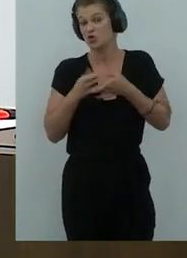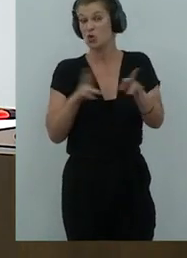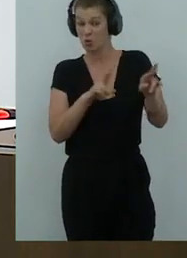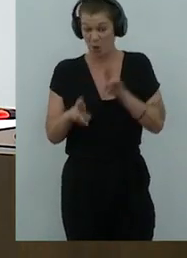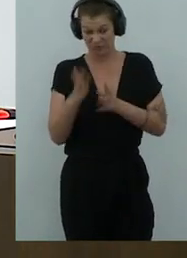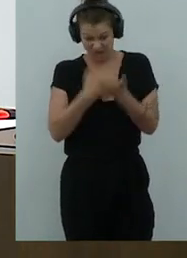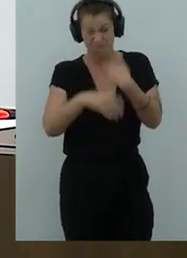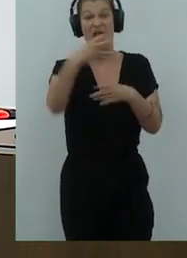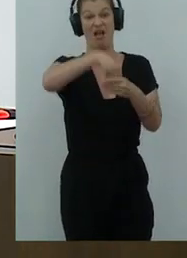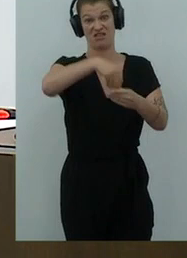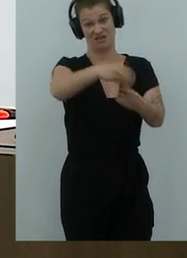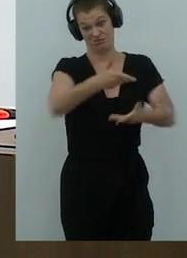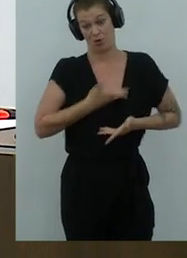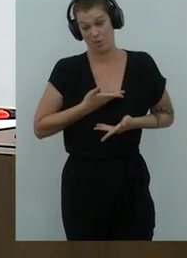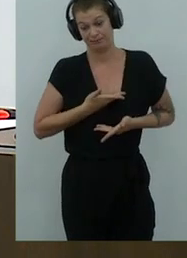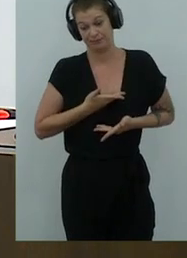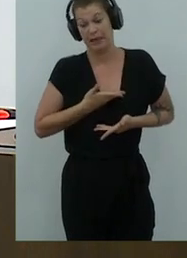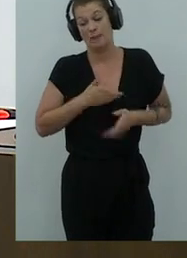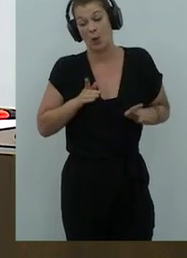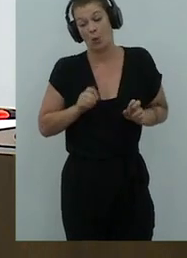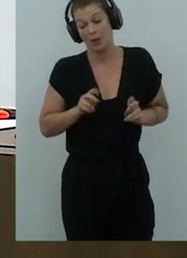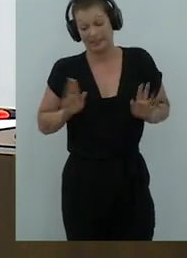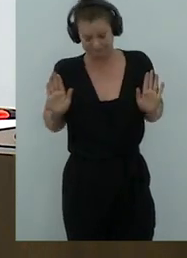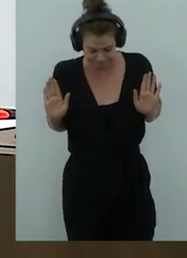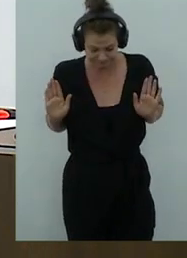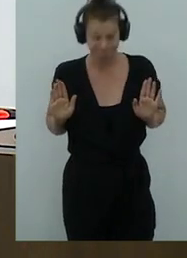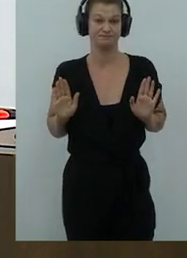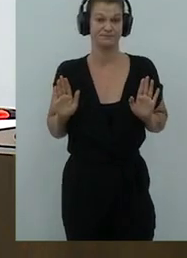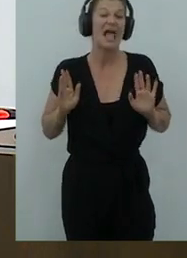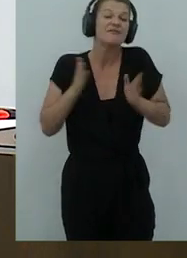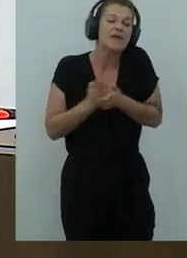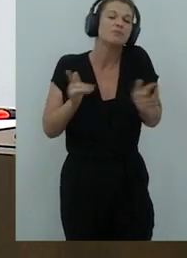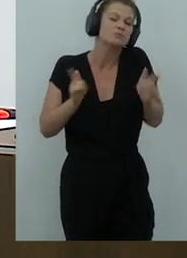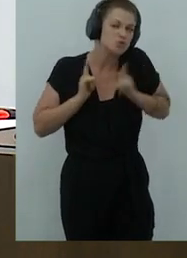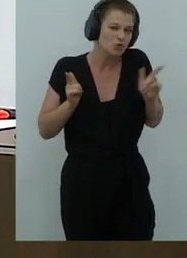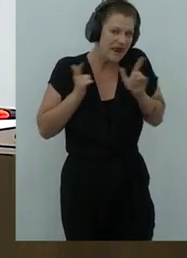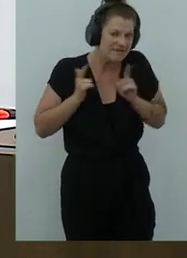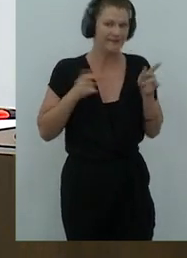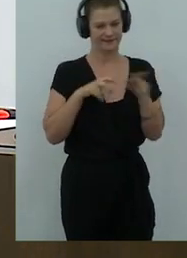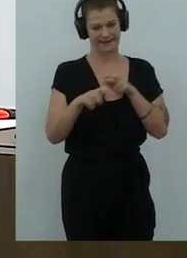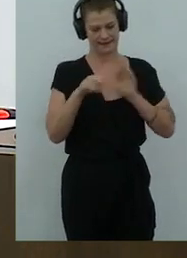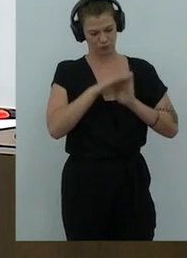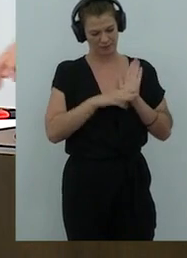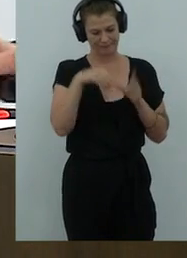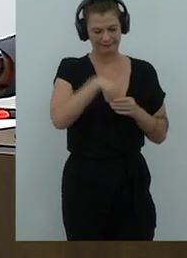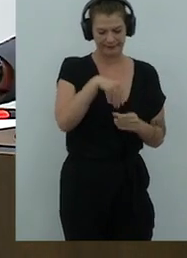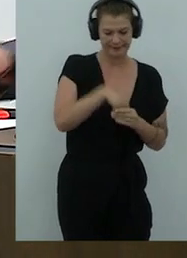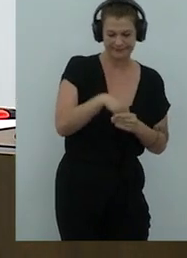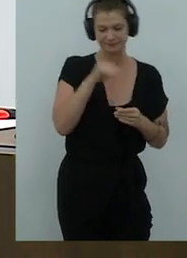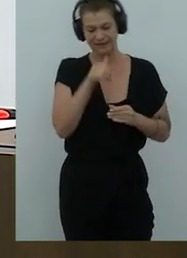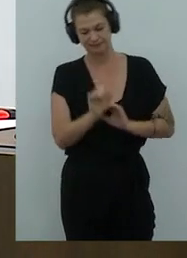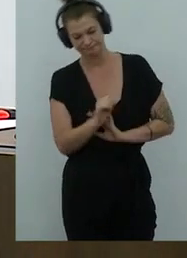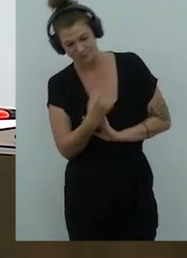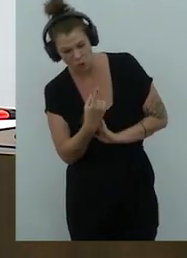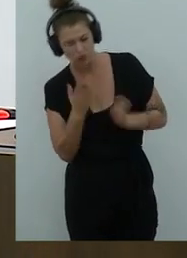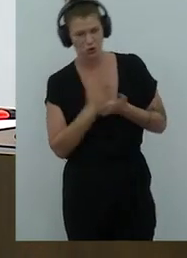soll's. Und ganz ehrlich, wir haben schon erwartet, dass es nicht besonders werden wird, dieses Regierungsprogramm, dass es vielleicht auch schlimm werden wird, aber